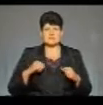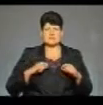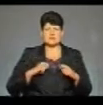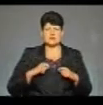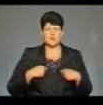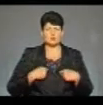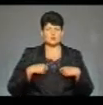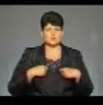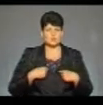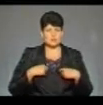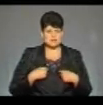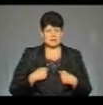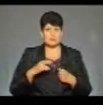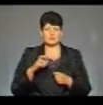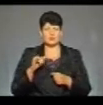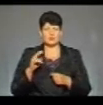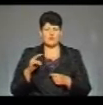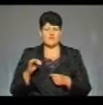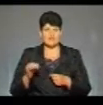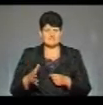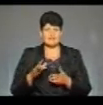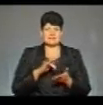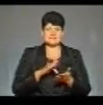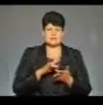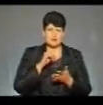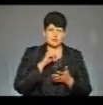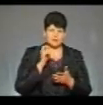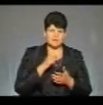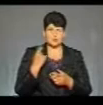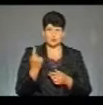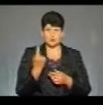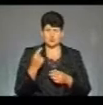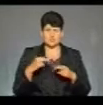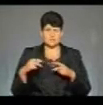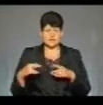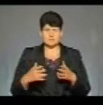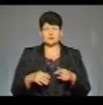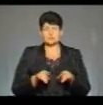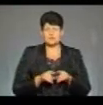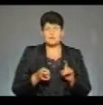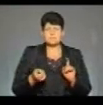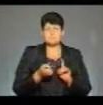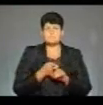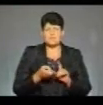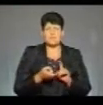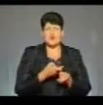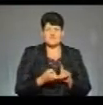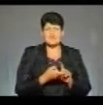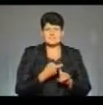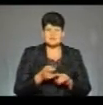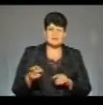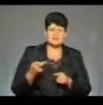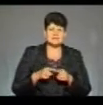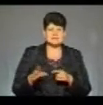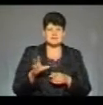гуцульський, Буковинський, Центральна Україна, сольні танці. Ну, ніби так, як ми пов'язали все в нас.